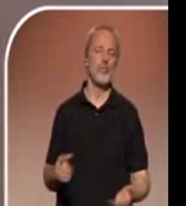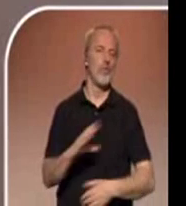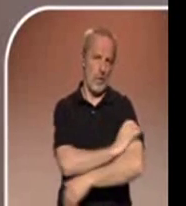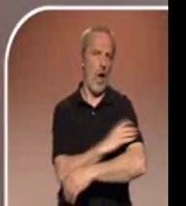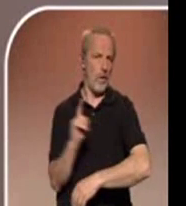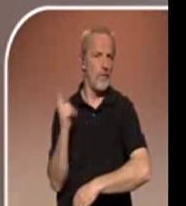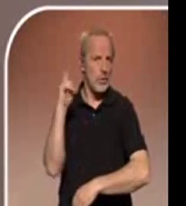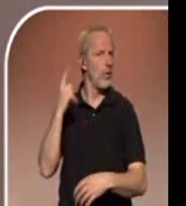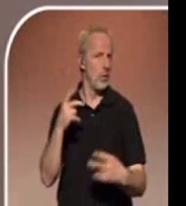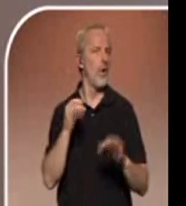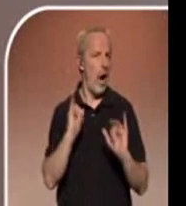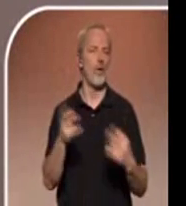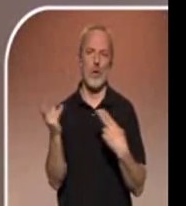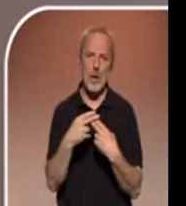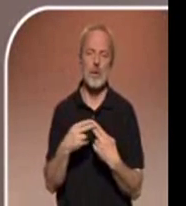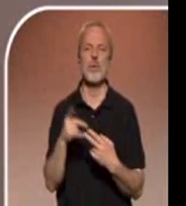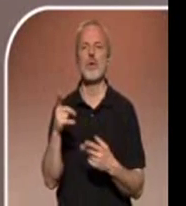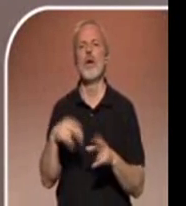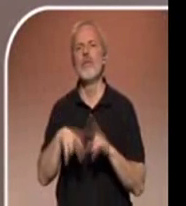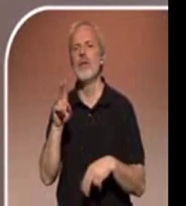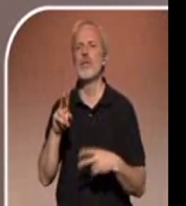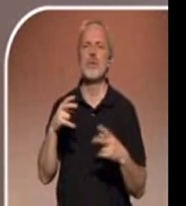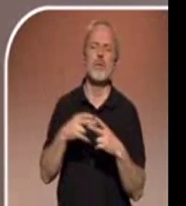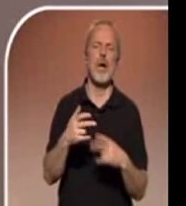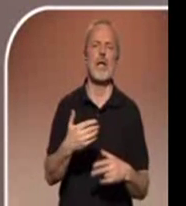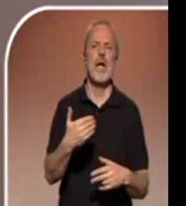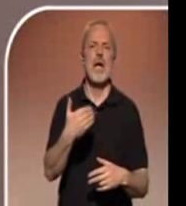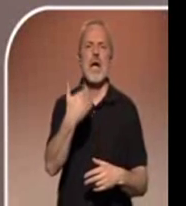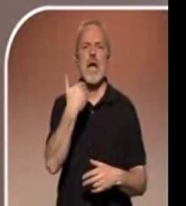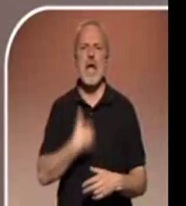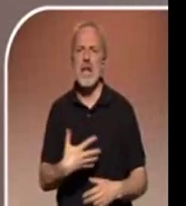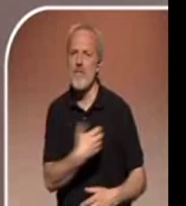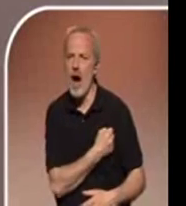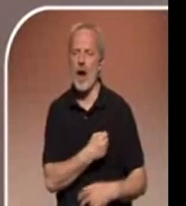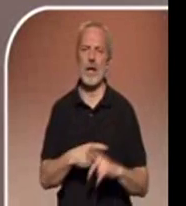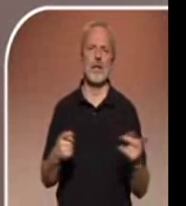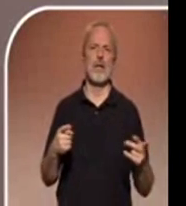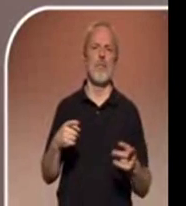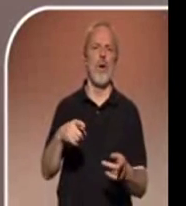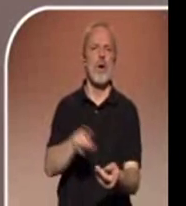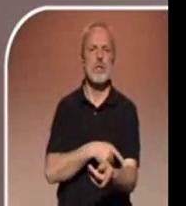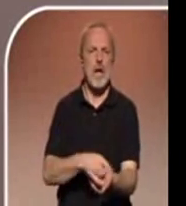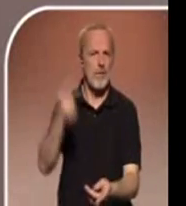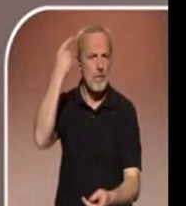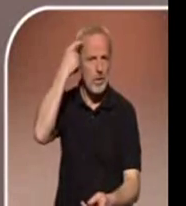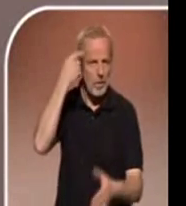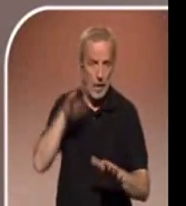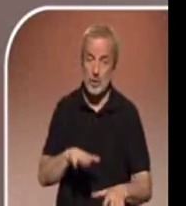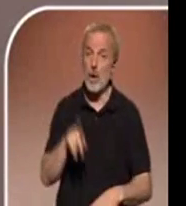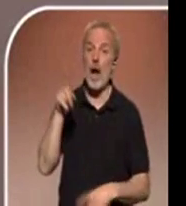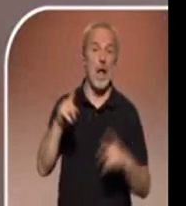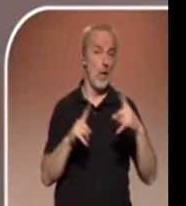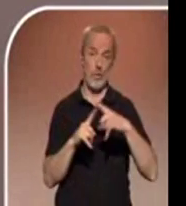ale většinou pro ty příhody arteriální, jako infarkt myokardu a cévní mozková příhoda v té žilní